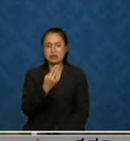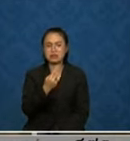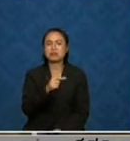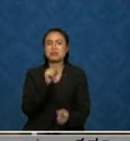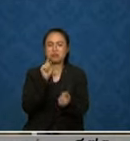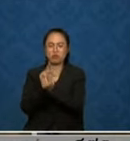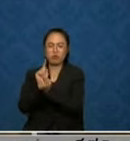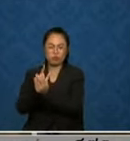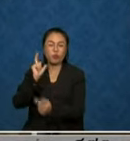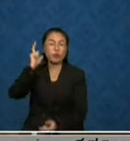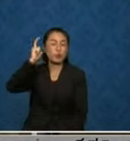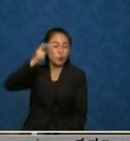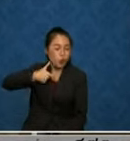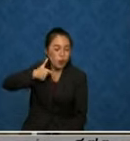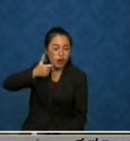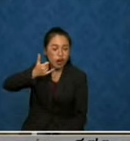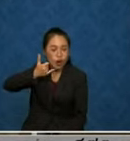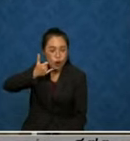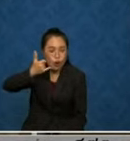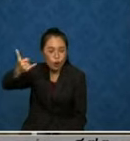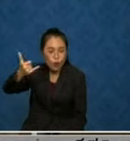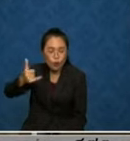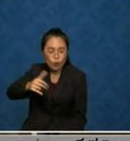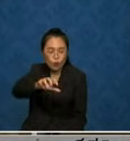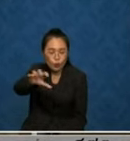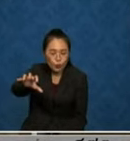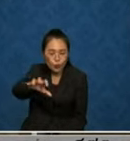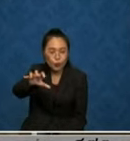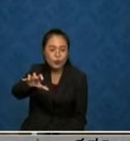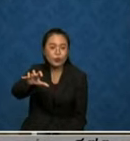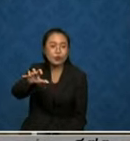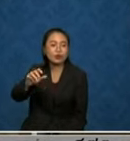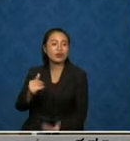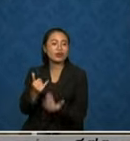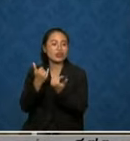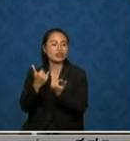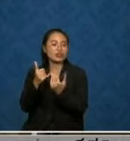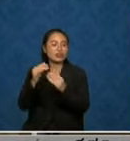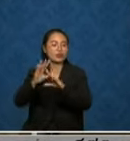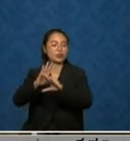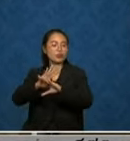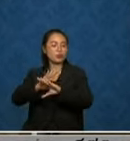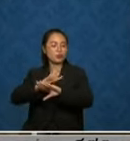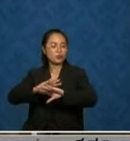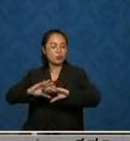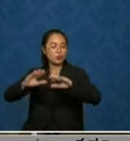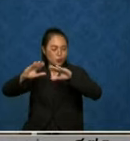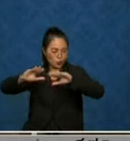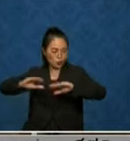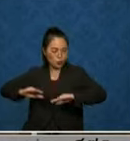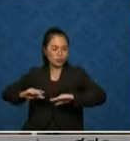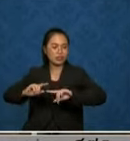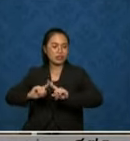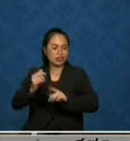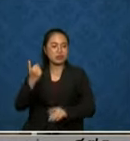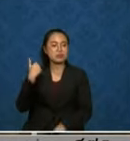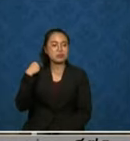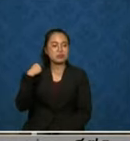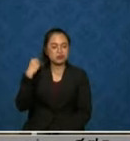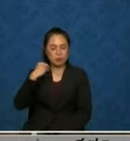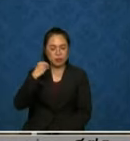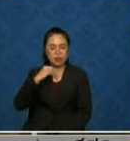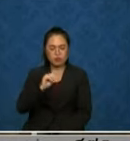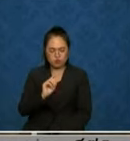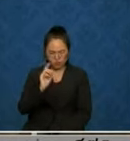คอลเซ็นเตอร์เนี่ยก็ยังนั่นเลยนะครับแต่เดี๋ยวนี้มันก็ค่อยคลายไปแต่มันก็ยังมีคอลเซ็นเตอร์มาประจำท่านประธานผมต้องเจอว่า